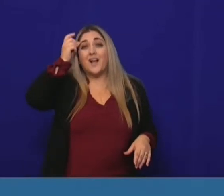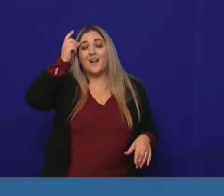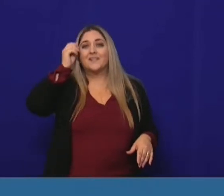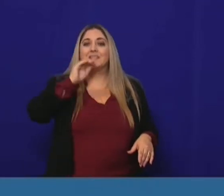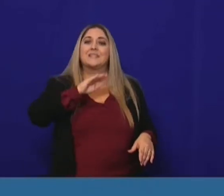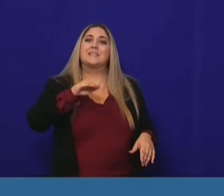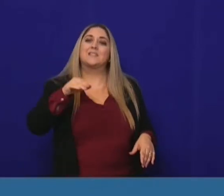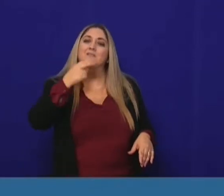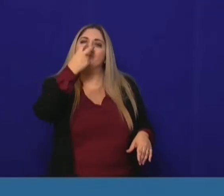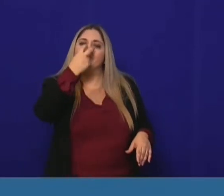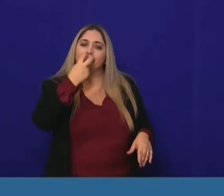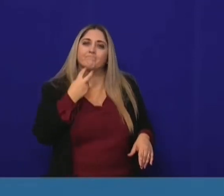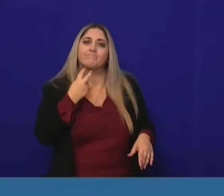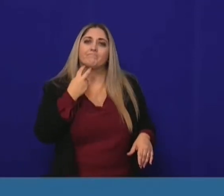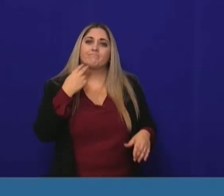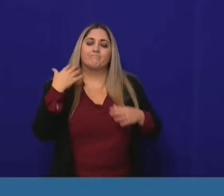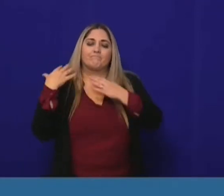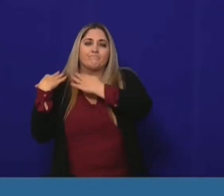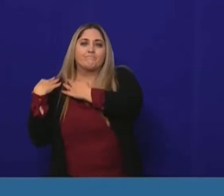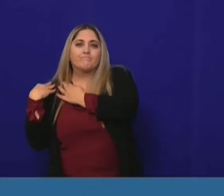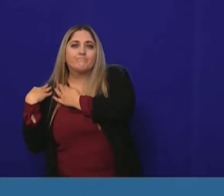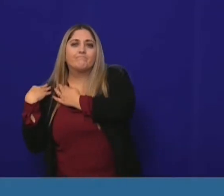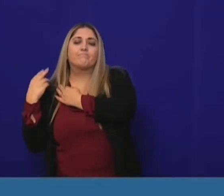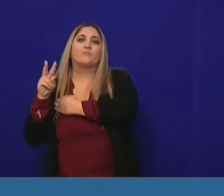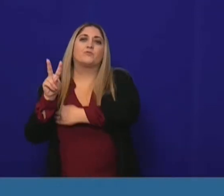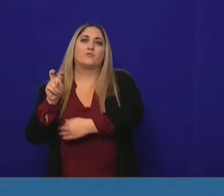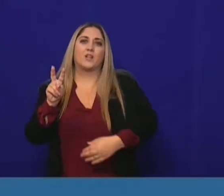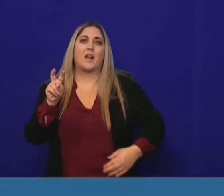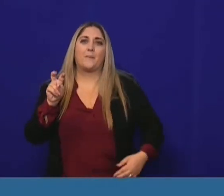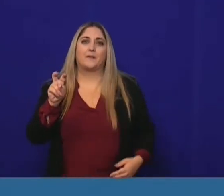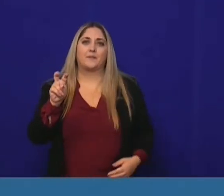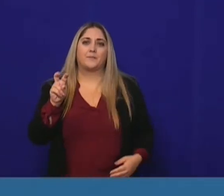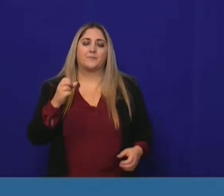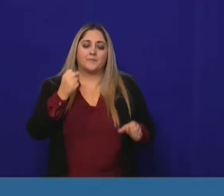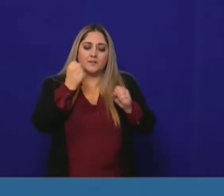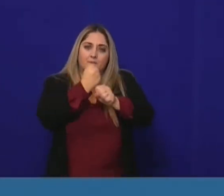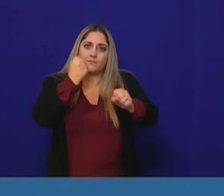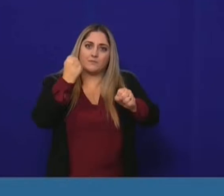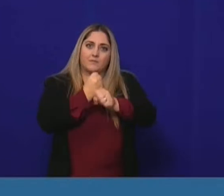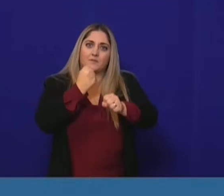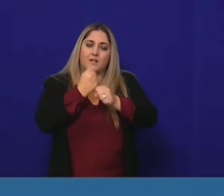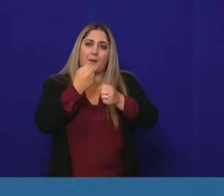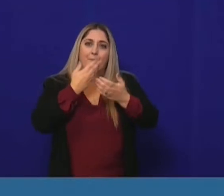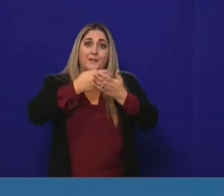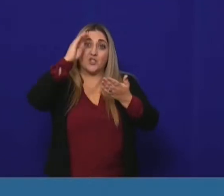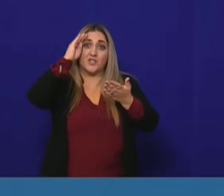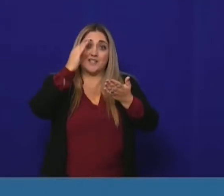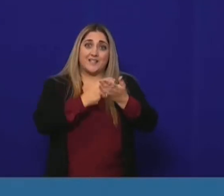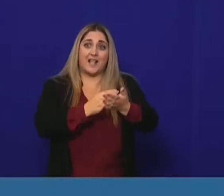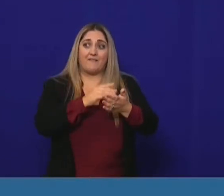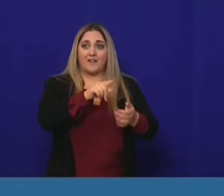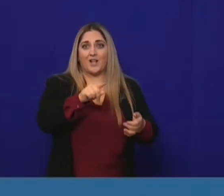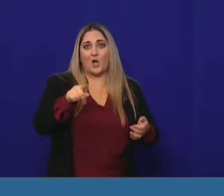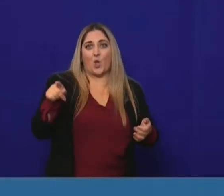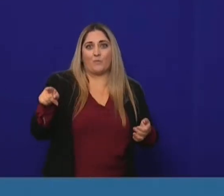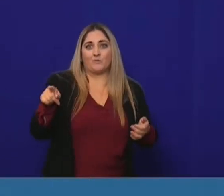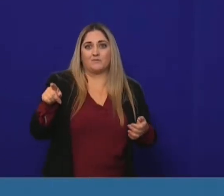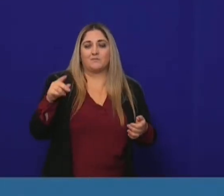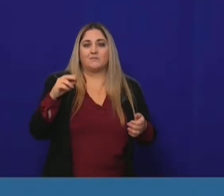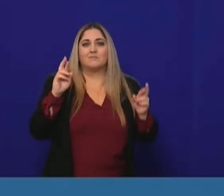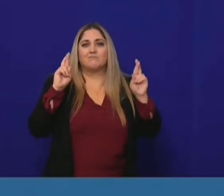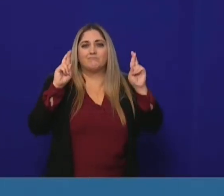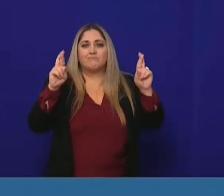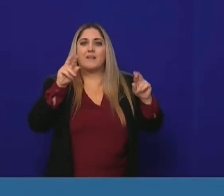f'dawk in-nies anzjani u f'in-nies li huma vulnerabbli. Ħdimna ħafna biex nipproteġu l dawn in-nies li huma vulnerabbli